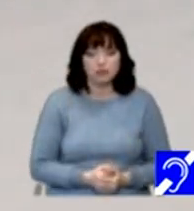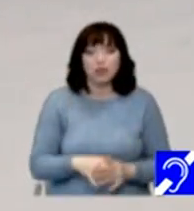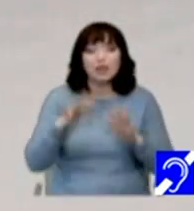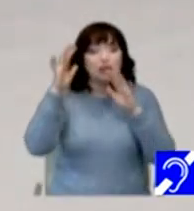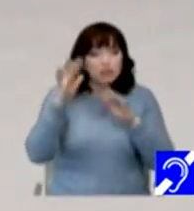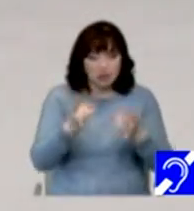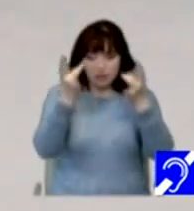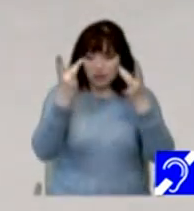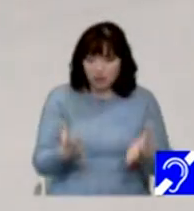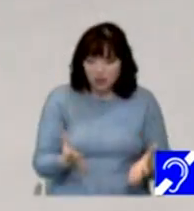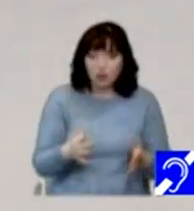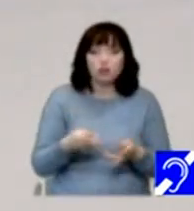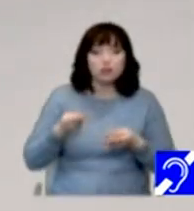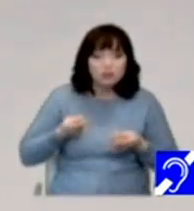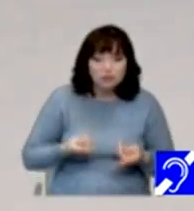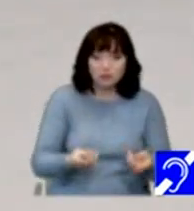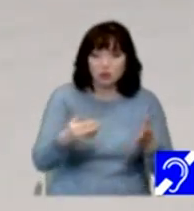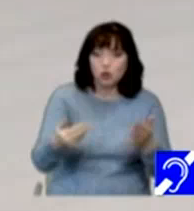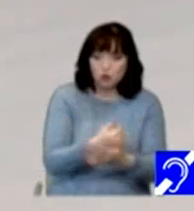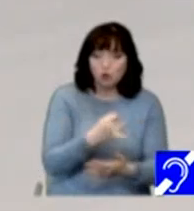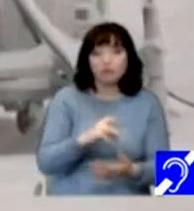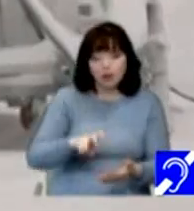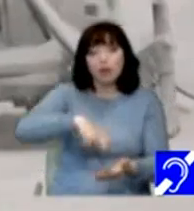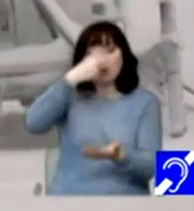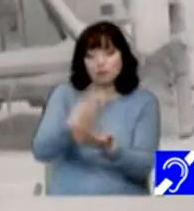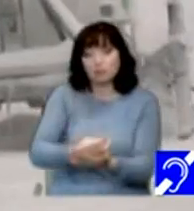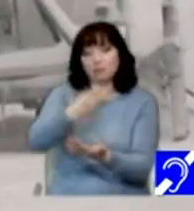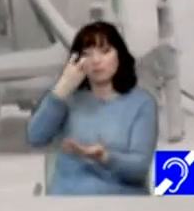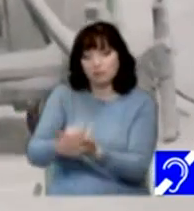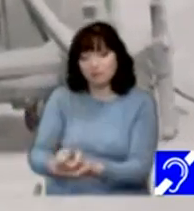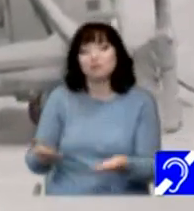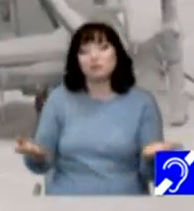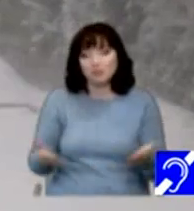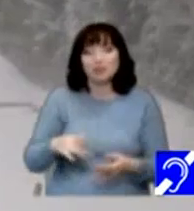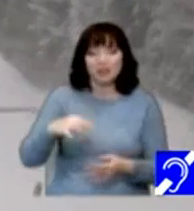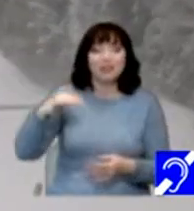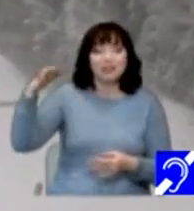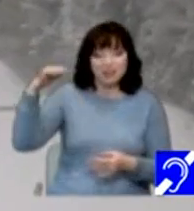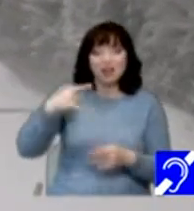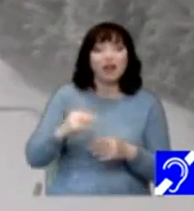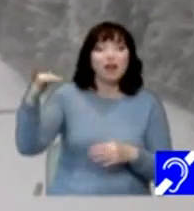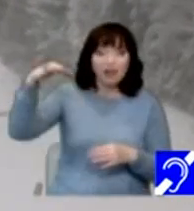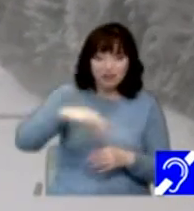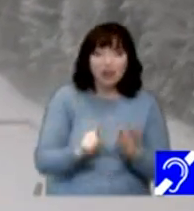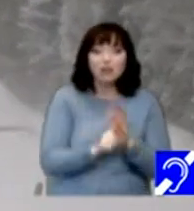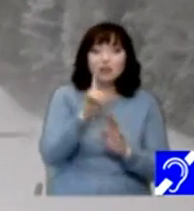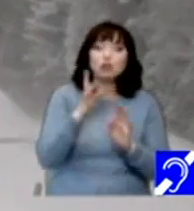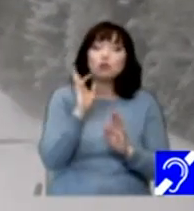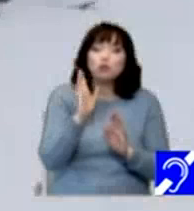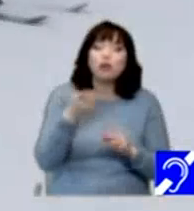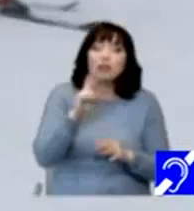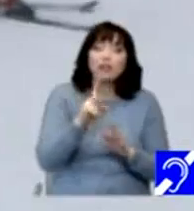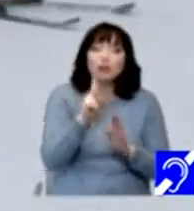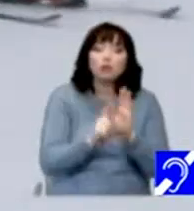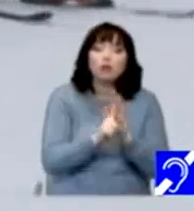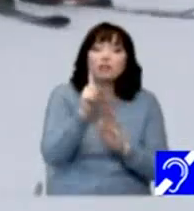Zăpadă proaspătă, schiuri sau plăci noi și căzături. Sezonul de iarnă pe pârtile din Azuga s-a deschis deocamdată pentru începători care n-au ezitat